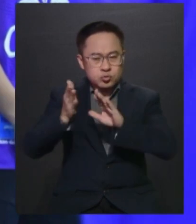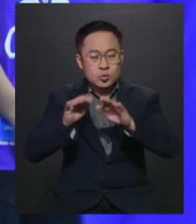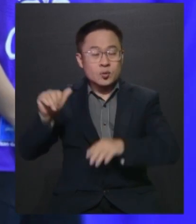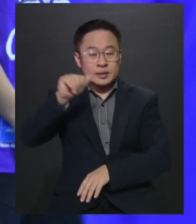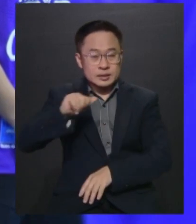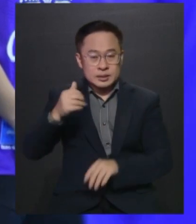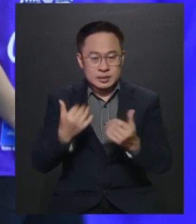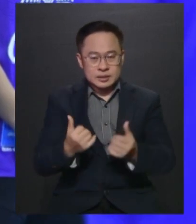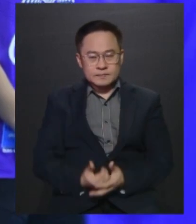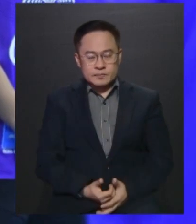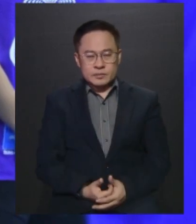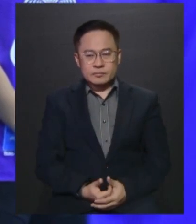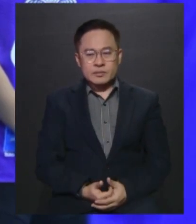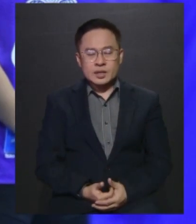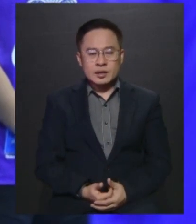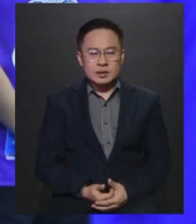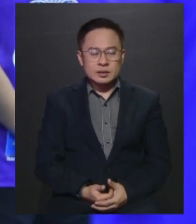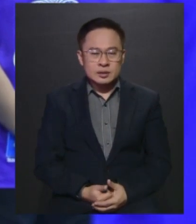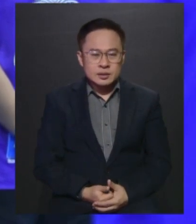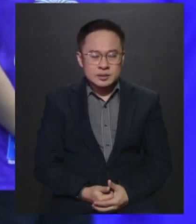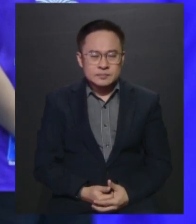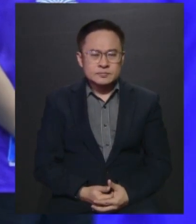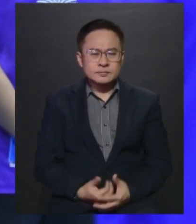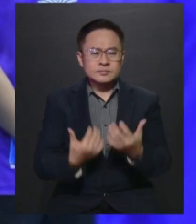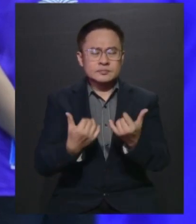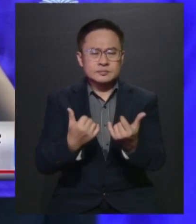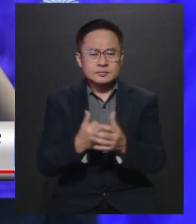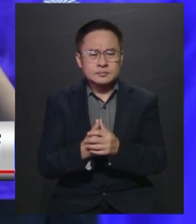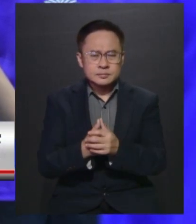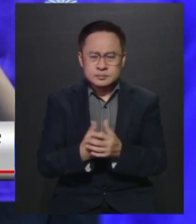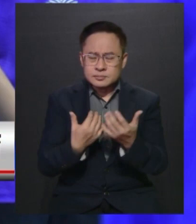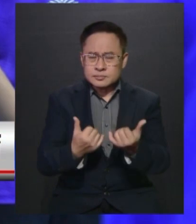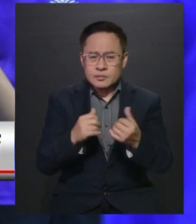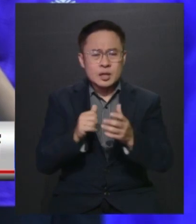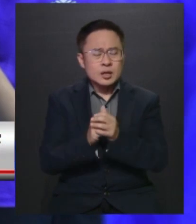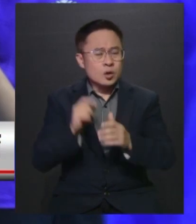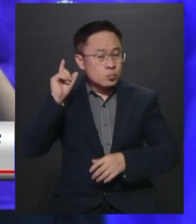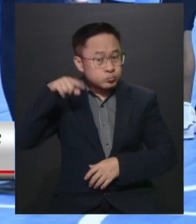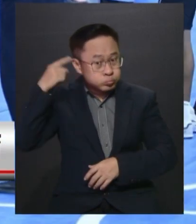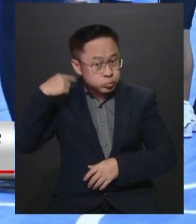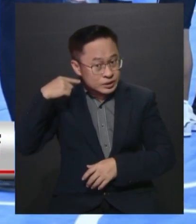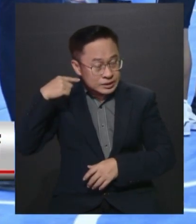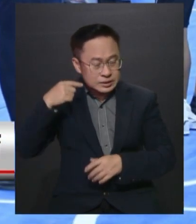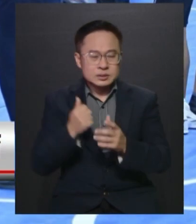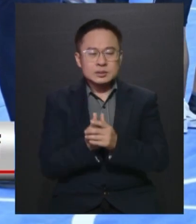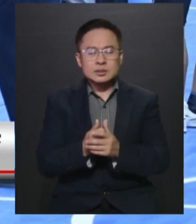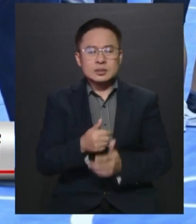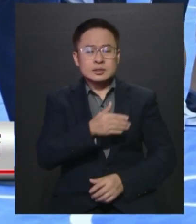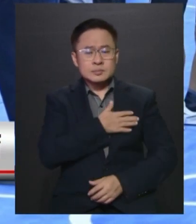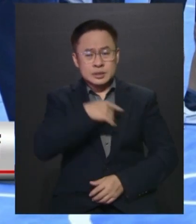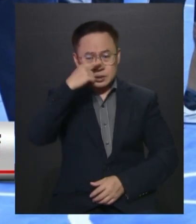ทัพนักกีฬาฟุตซอลหญิงทีมชาติไทยนะครับได้เข้ารายงานตัวฝึกซ้อมครับที่สนามฟุตซอลสมาคมกีฬาฟุตบอลแห่งประเทศไทยนะครับโดยพลตำรวจตีดิเร